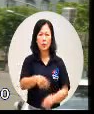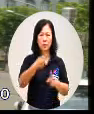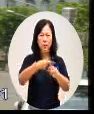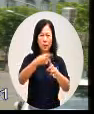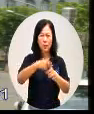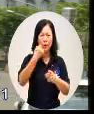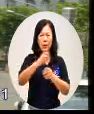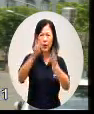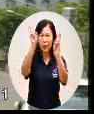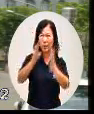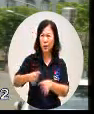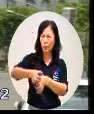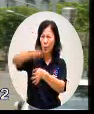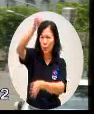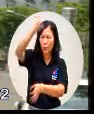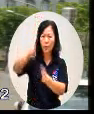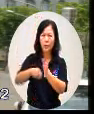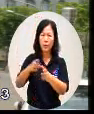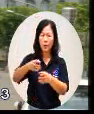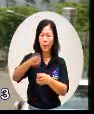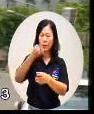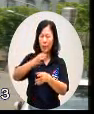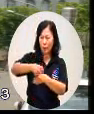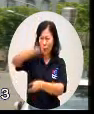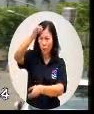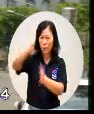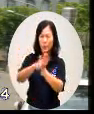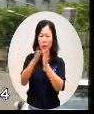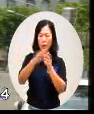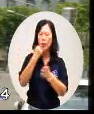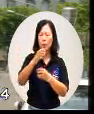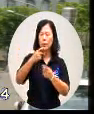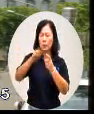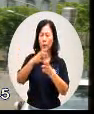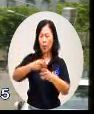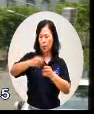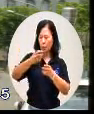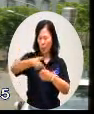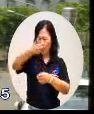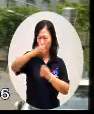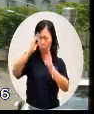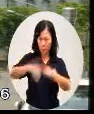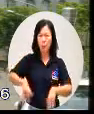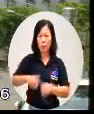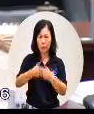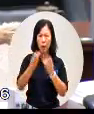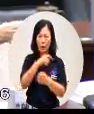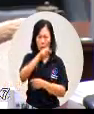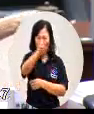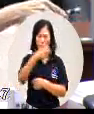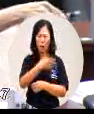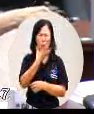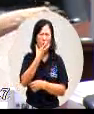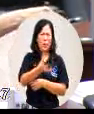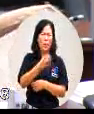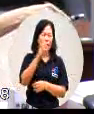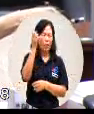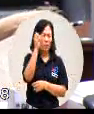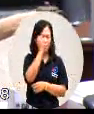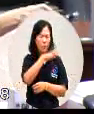三条，这电信杆哦，应该赶快开拆除掉，这恐他们家加拍款百姓每个在